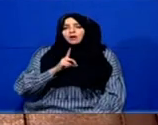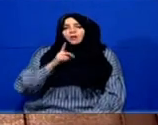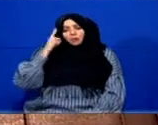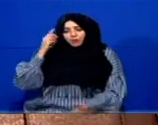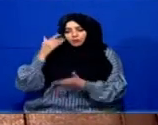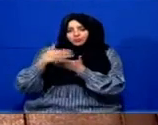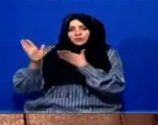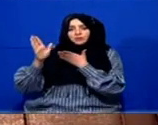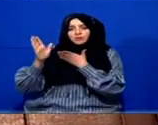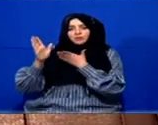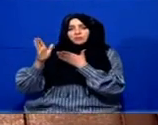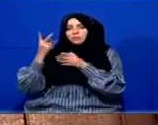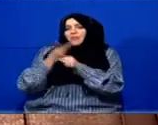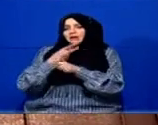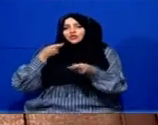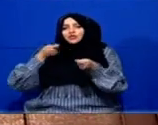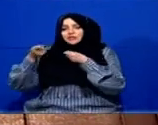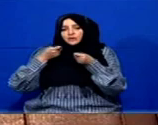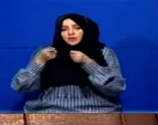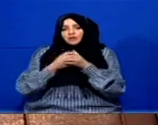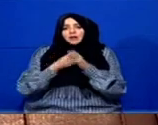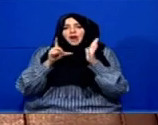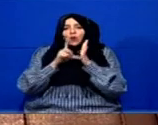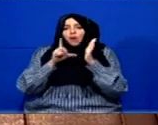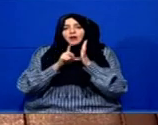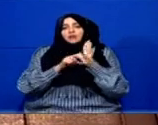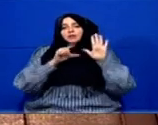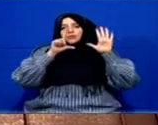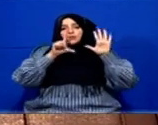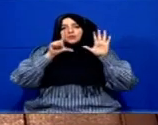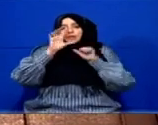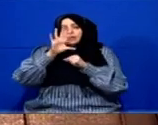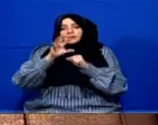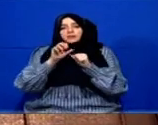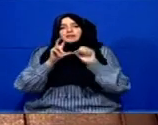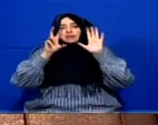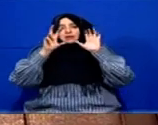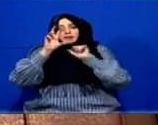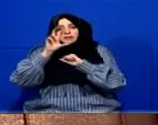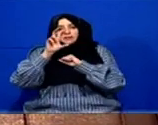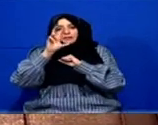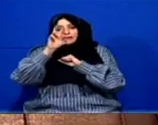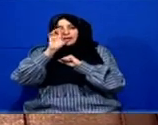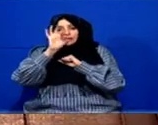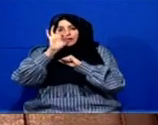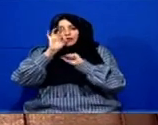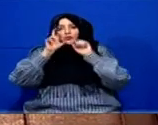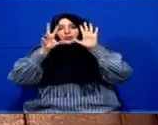لقانون 75 58 المعدل والمسمى وبالضبط الماده